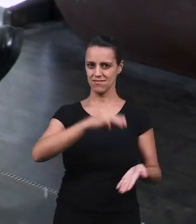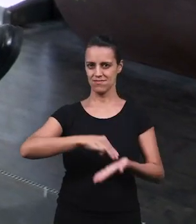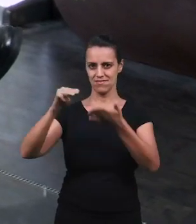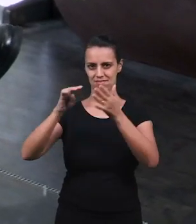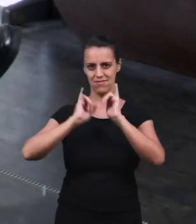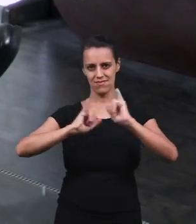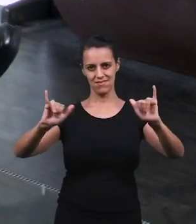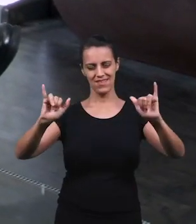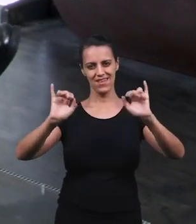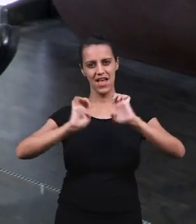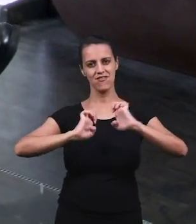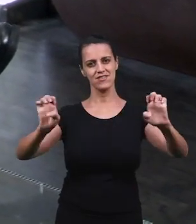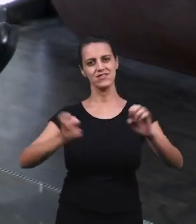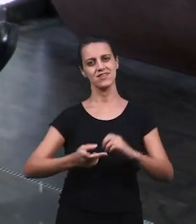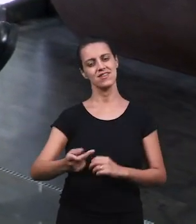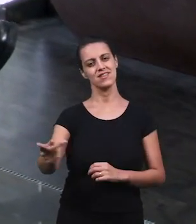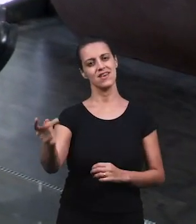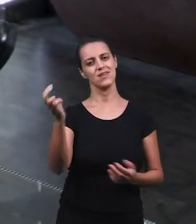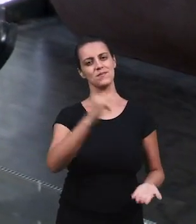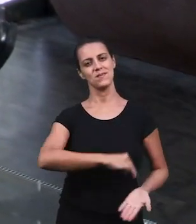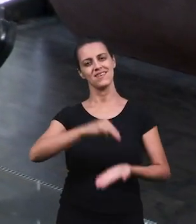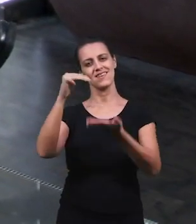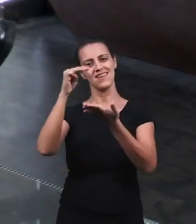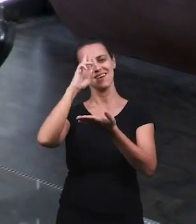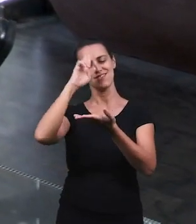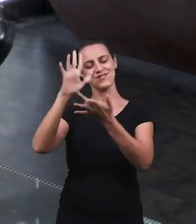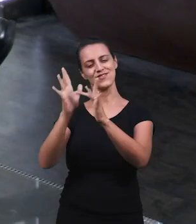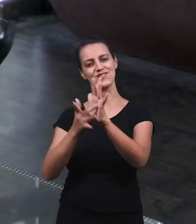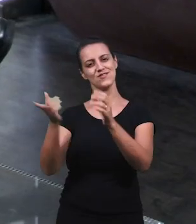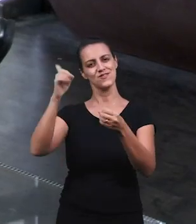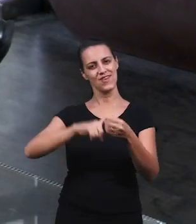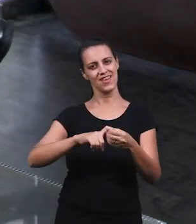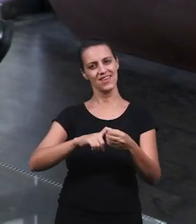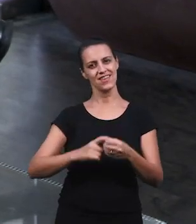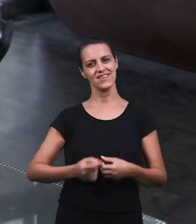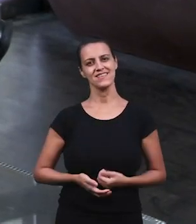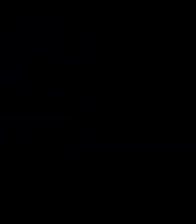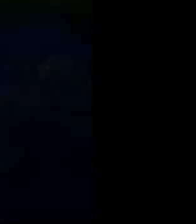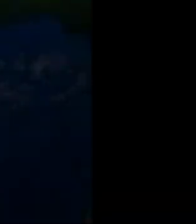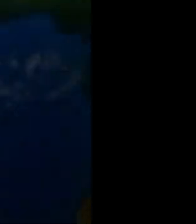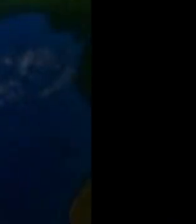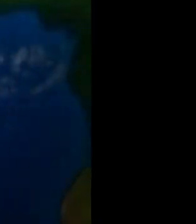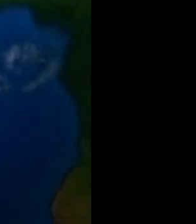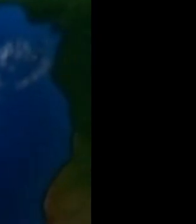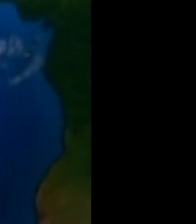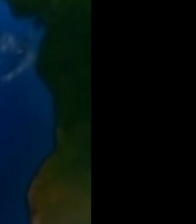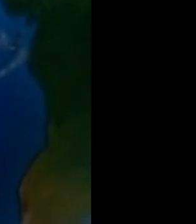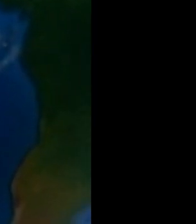l'Église chrétienne Maranatha en annonçant l'Évangile éternel. Maranatha, le Seigneur Jésus vient.